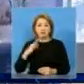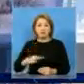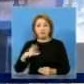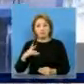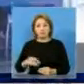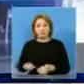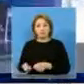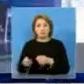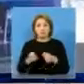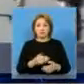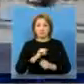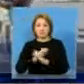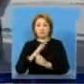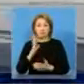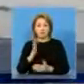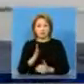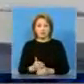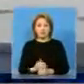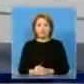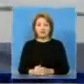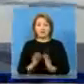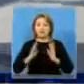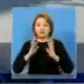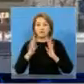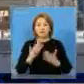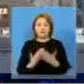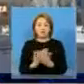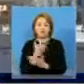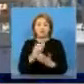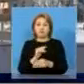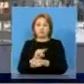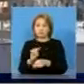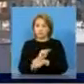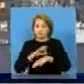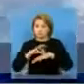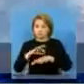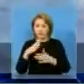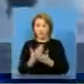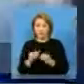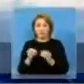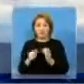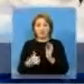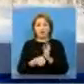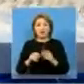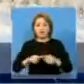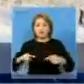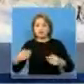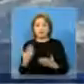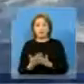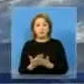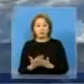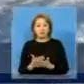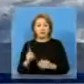тұрғындары алаңсыз демалып жүр. Айта кетейік, саябаққа қайта жаңғырту жұмыстары жүргізілген. 16 гектар аумақталып жатқан бұл